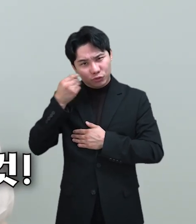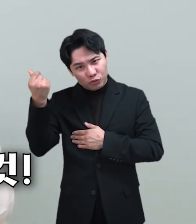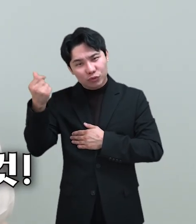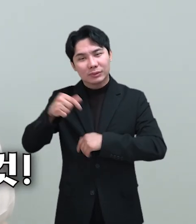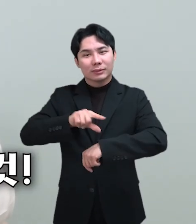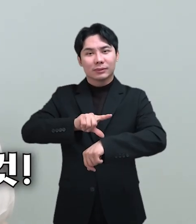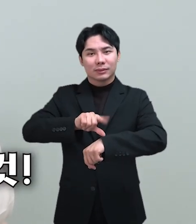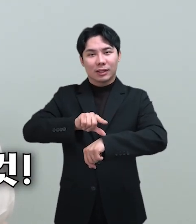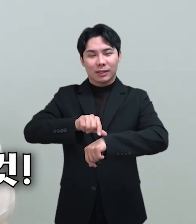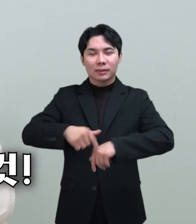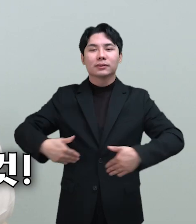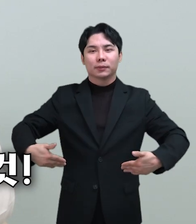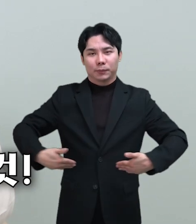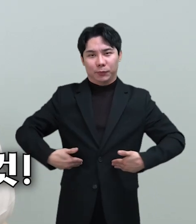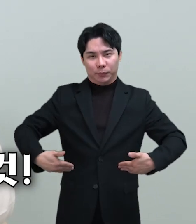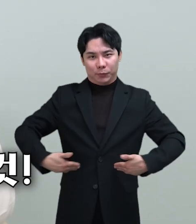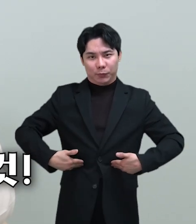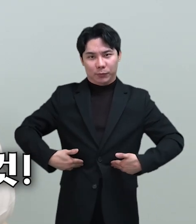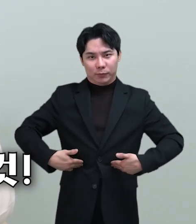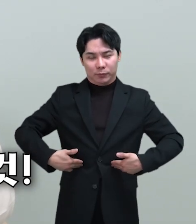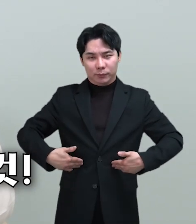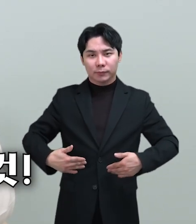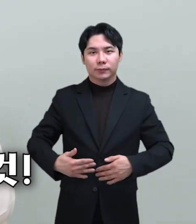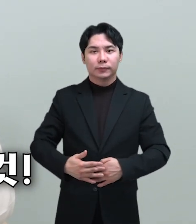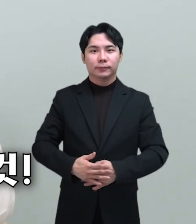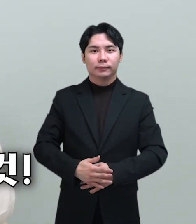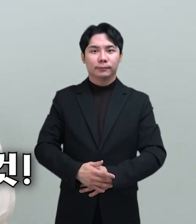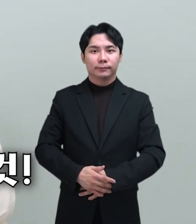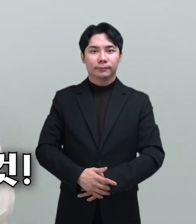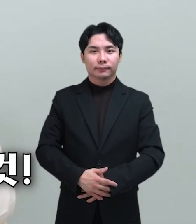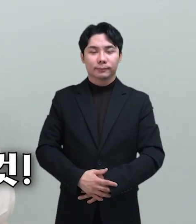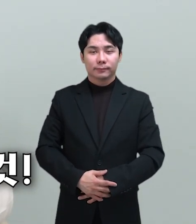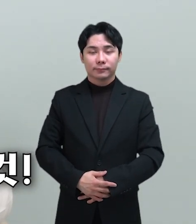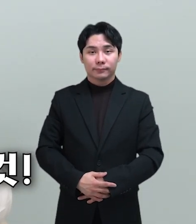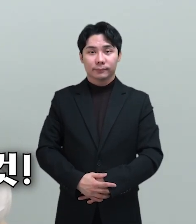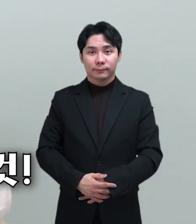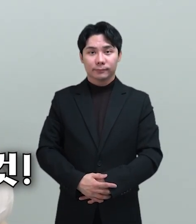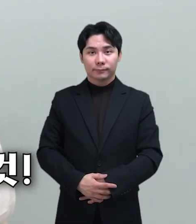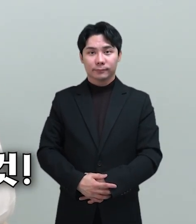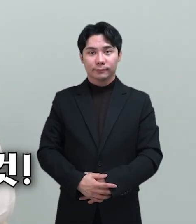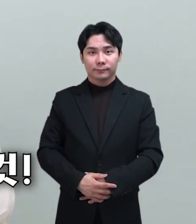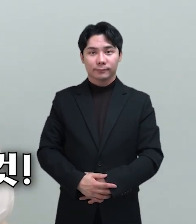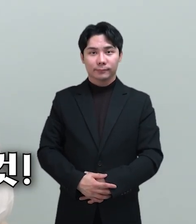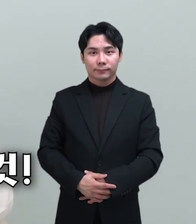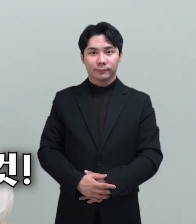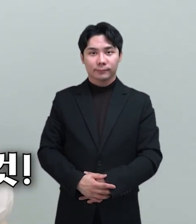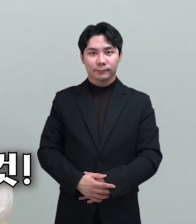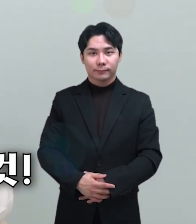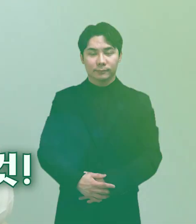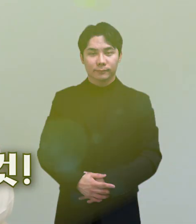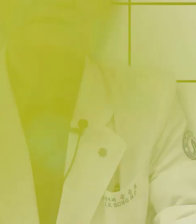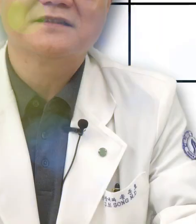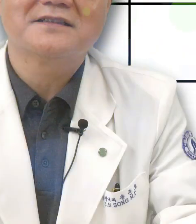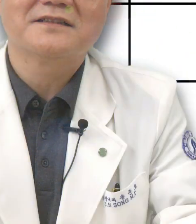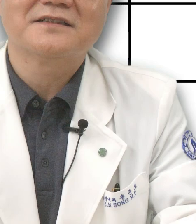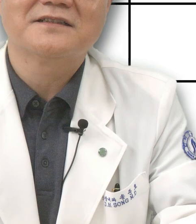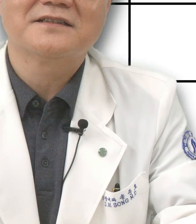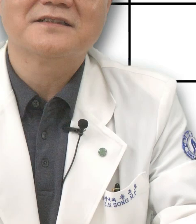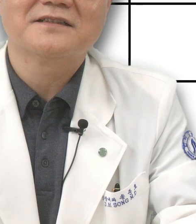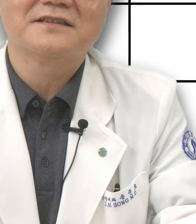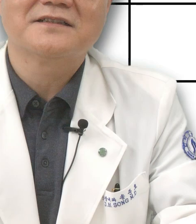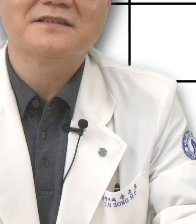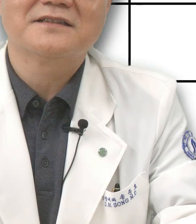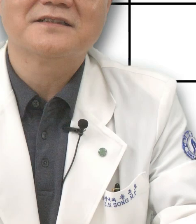조금씩 강도를 올려서 신체가 적응하고 활력을 갖추어 가도록 갖고 나가는 것이 좋겠습니다.